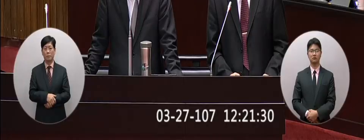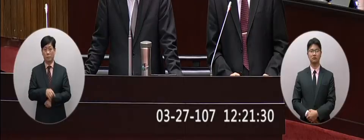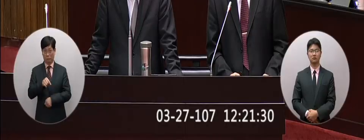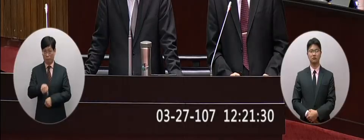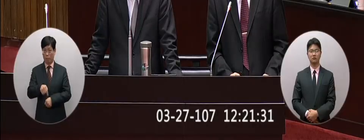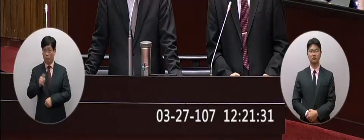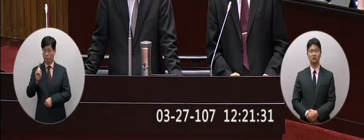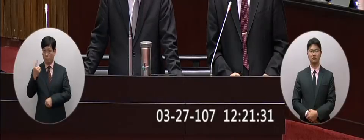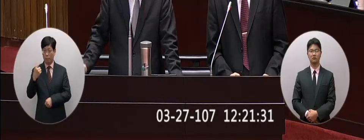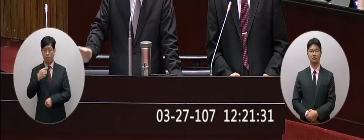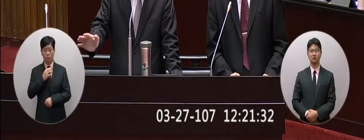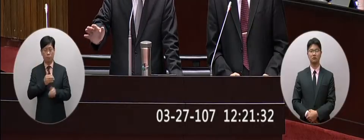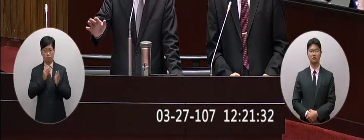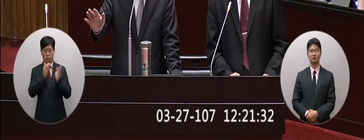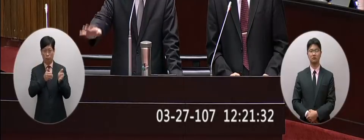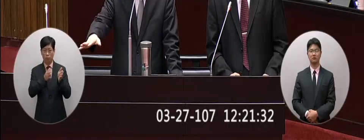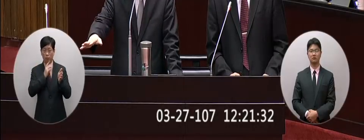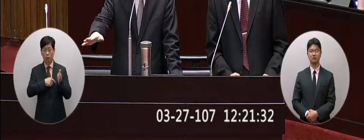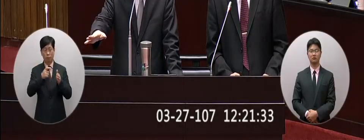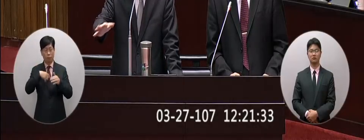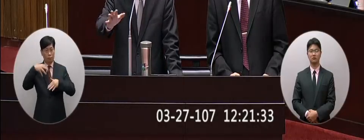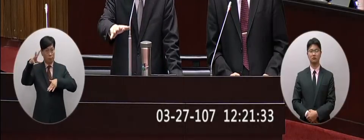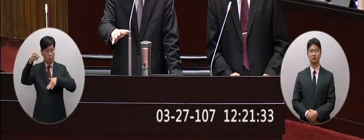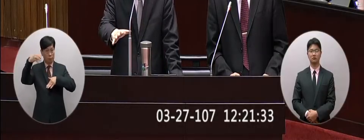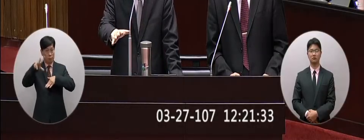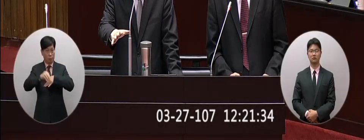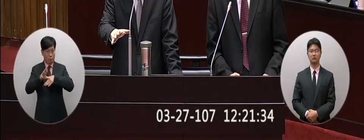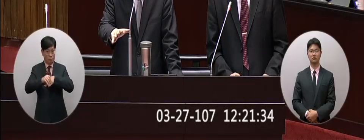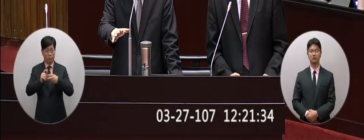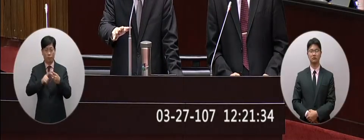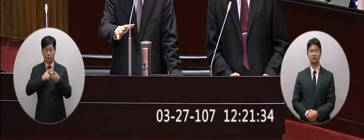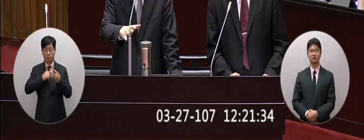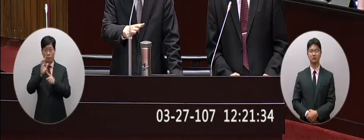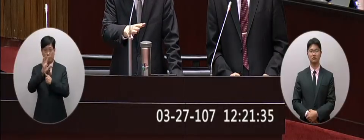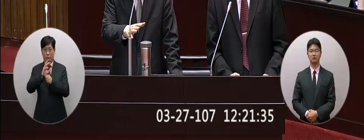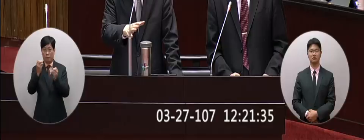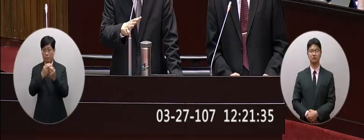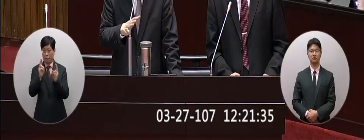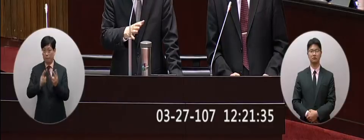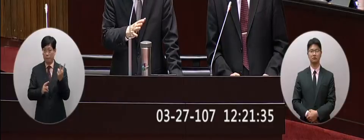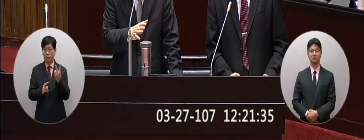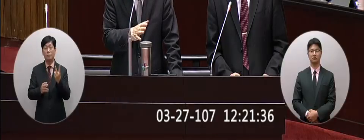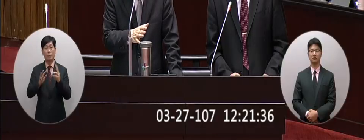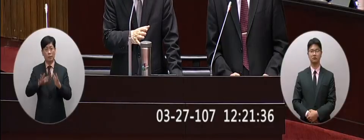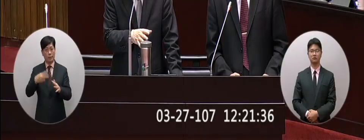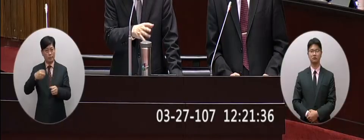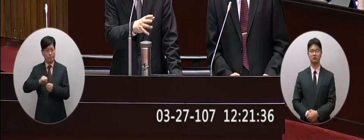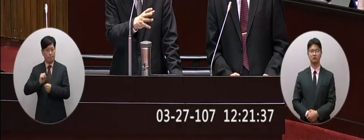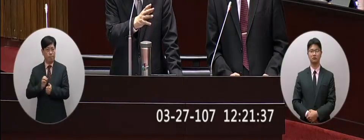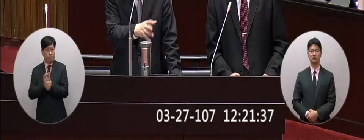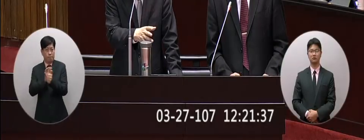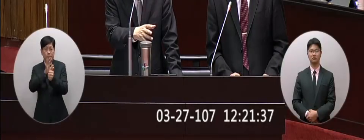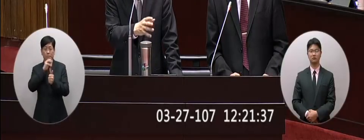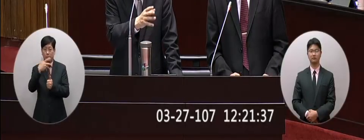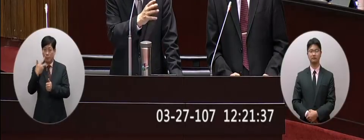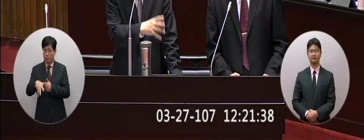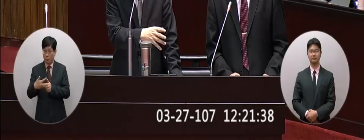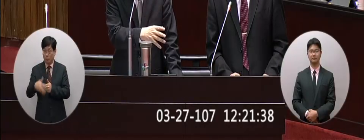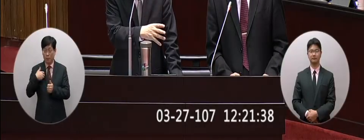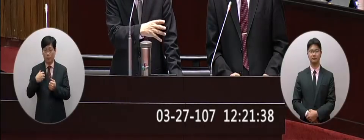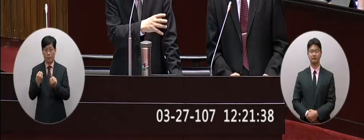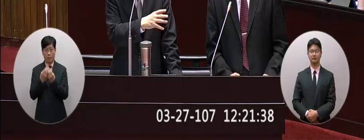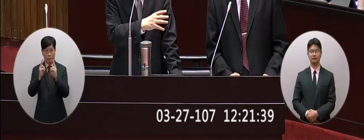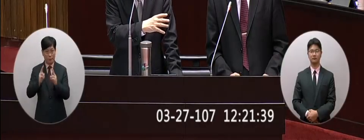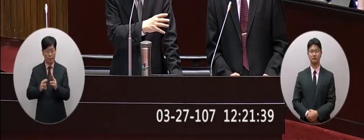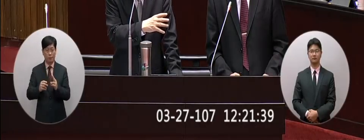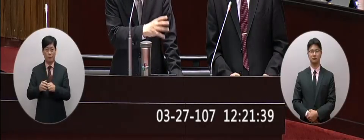分呢，主要是着重在太阳能跟风力发电，当然。我们现在也积极在推动水力发电或小